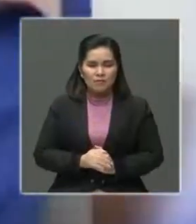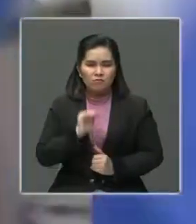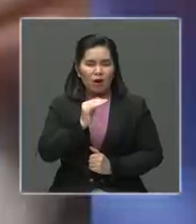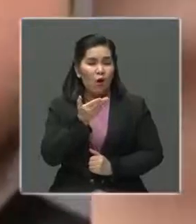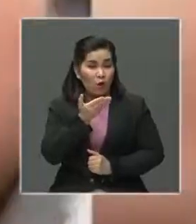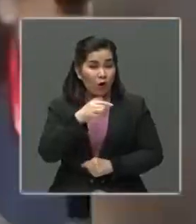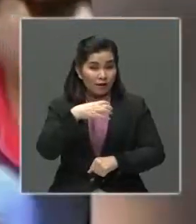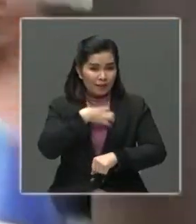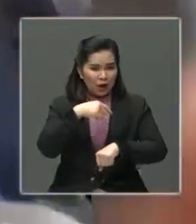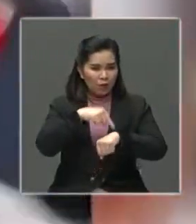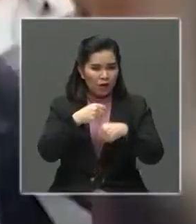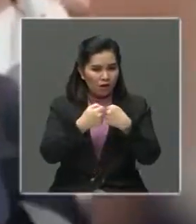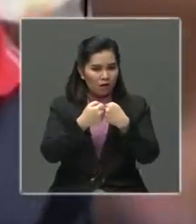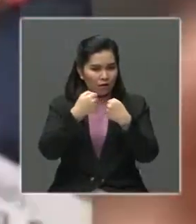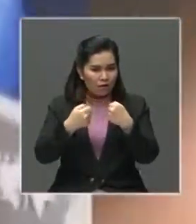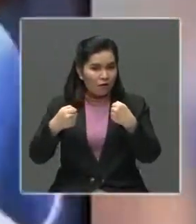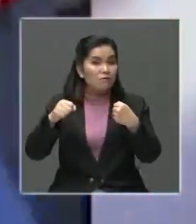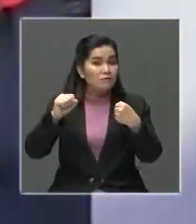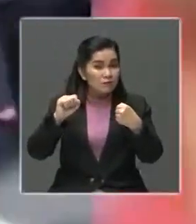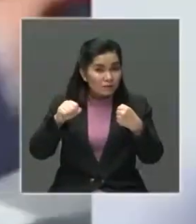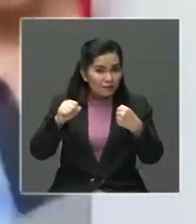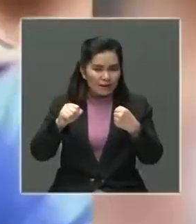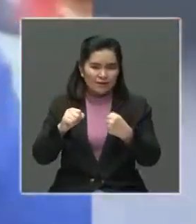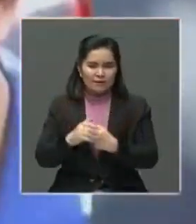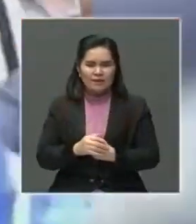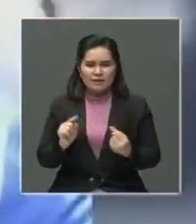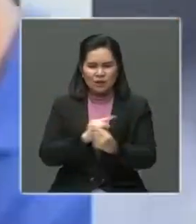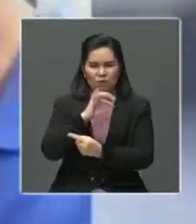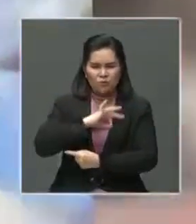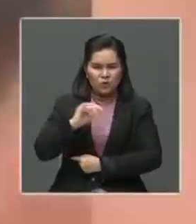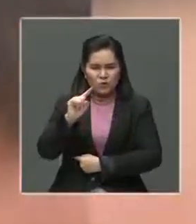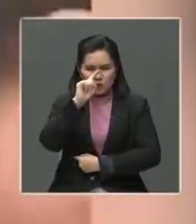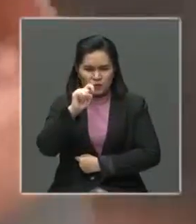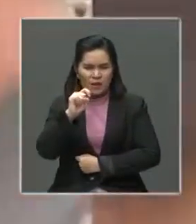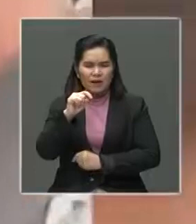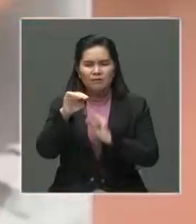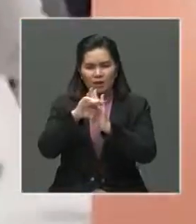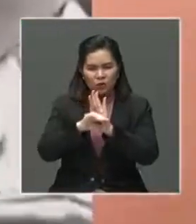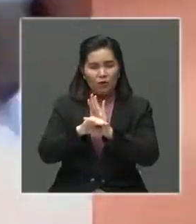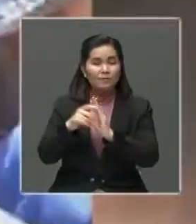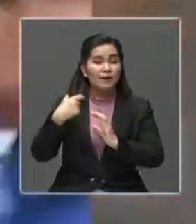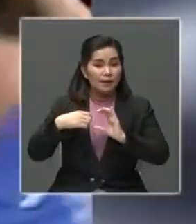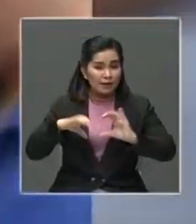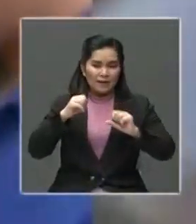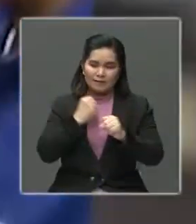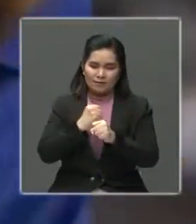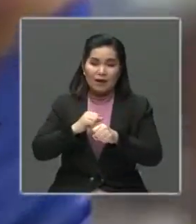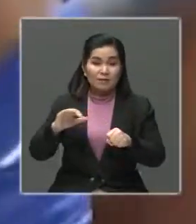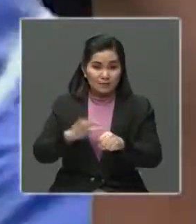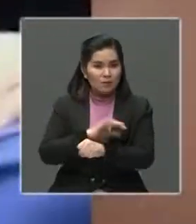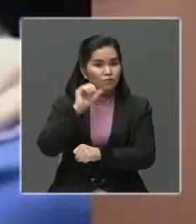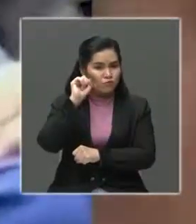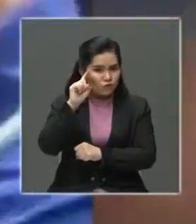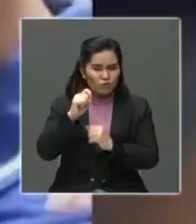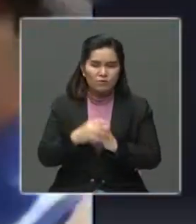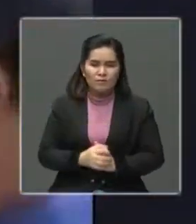วิงคดีหรือไม่แต่เชื่อว่านี่จะไม่ทำให้สังคมคลางแคลงใจอัยการจะเร่งทำให้เต็มที่ขณะที่นาย